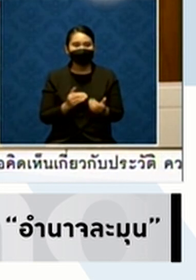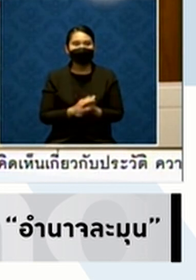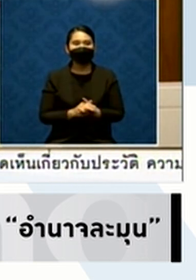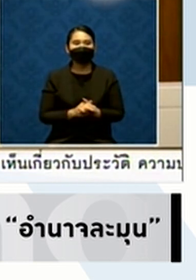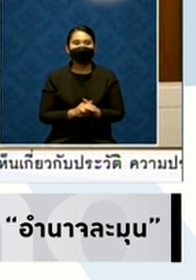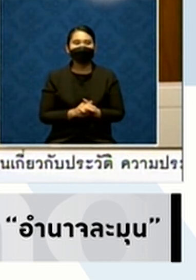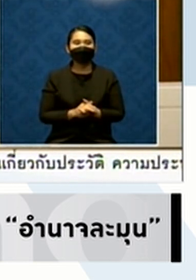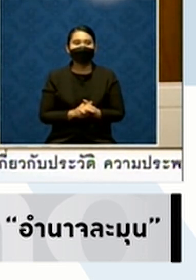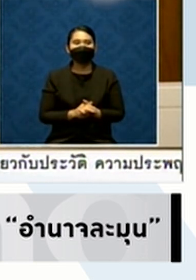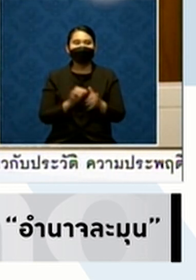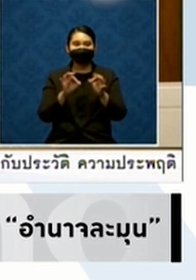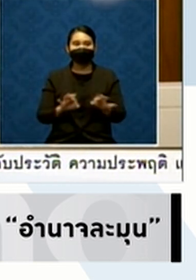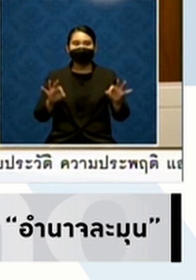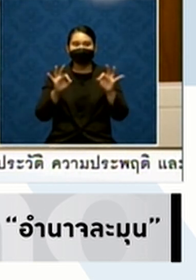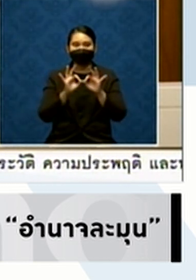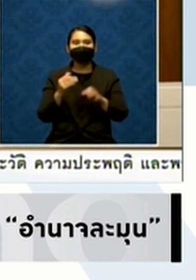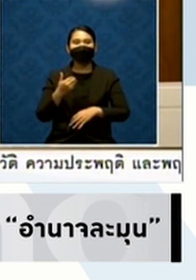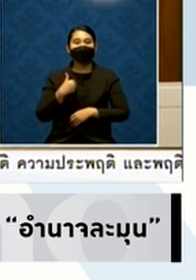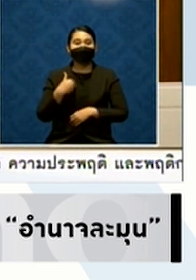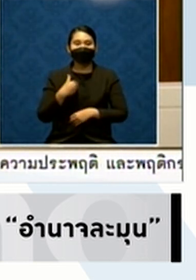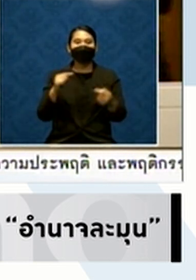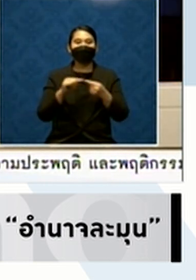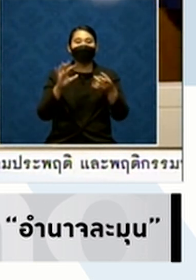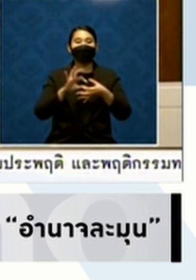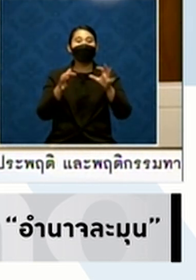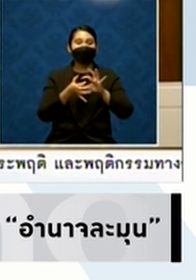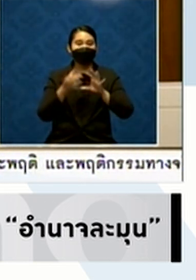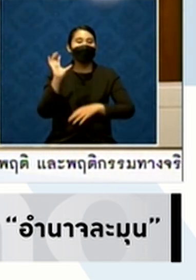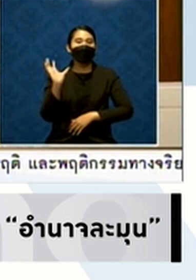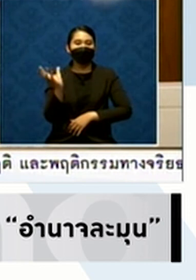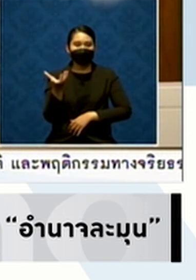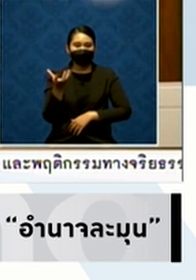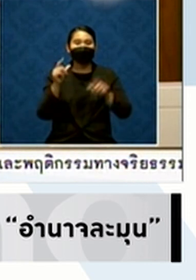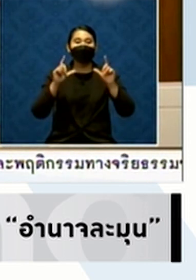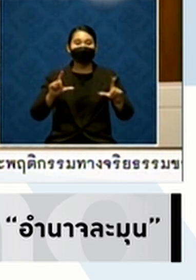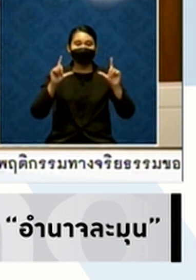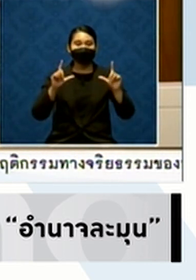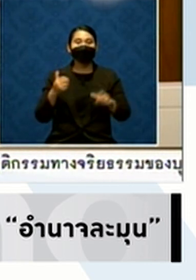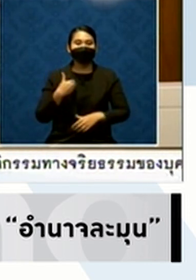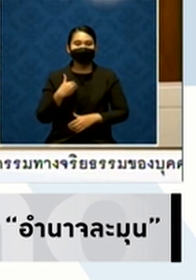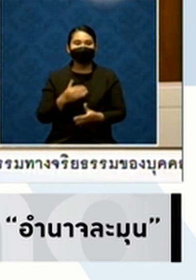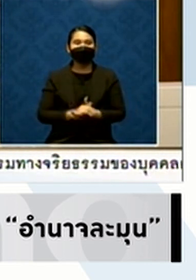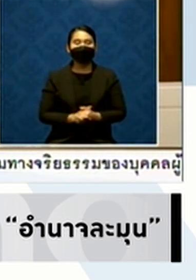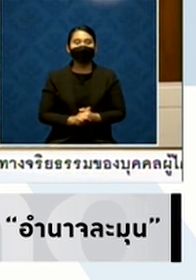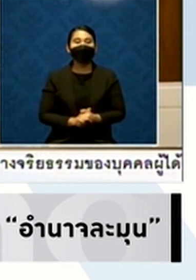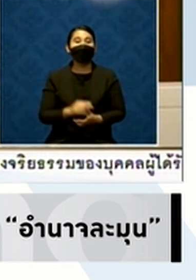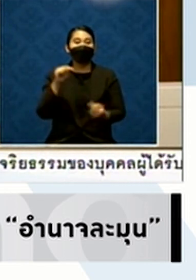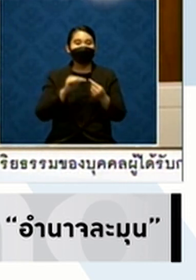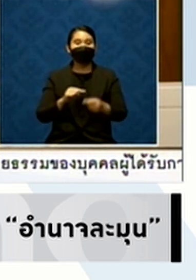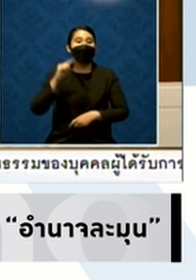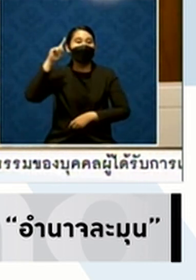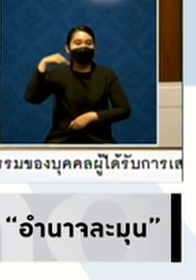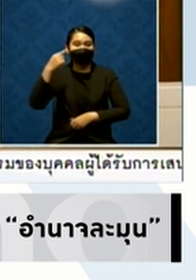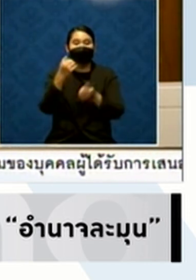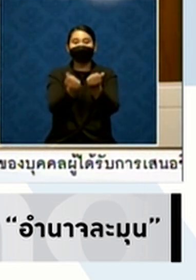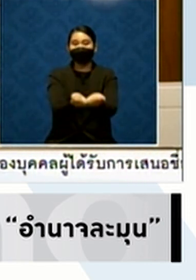ในเพลงที่เขาร้องอ่ะนั่นอ่ะมันคือซอฟต์พาวเวอร์ในอีกแบบหนึ่งที่มันไม่ต้องรำไทยหรือว่าต้องมีความเป็นไทยแต่มันอาจจะเป็นการวิพากษ์ที่มันรีเลทกับ